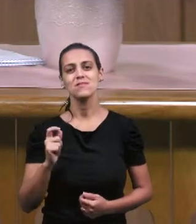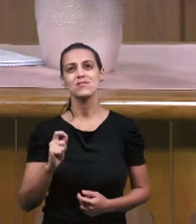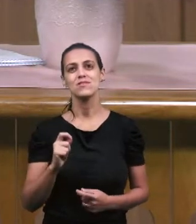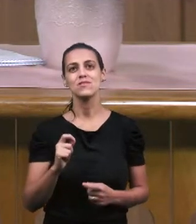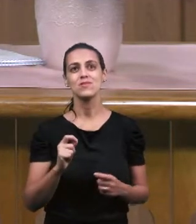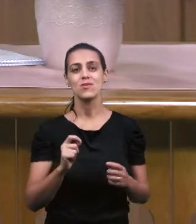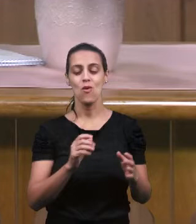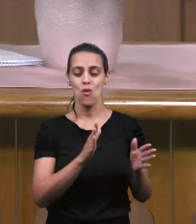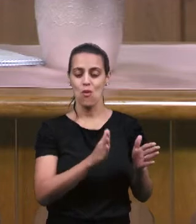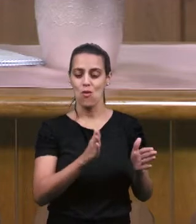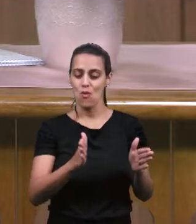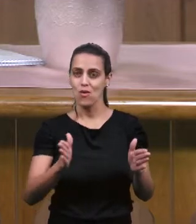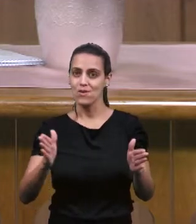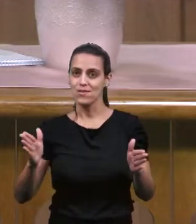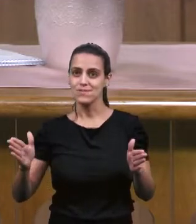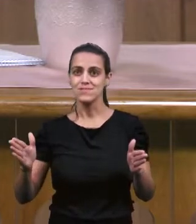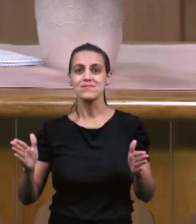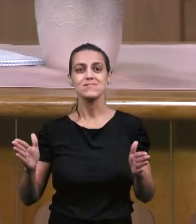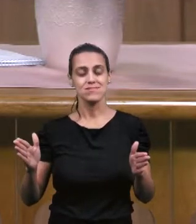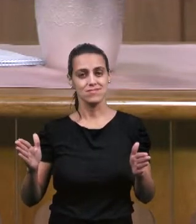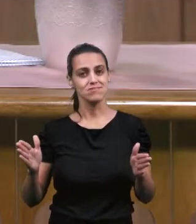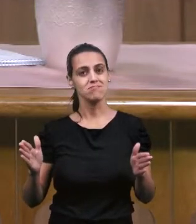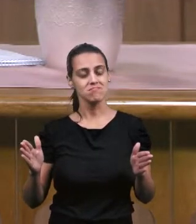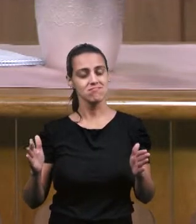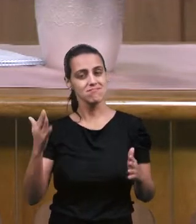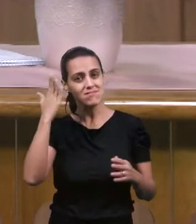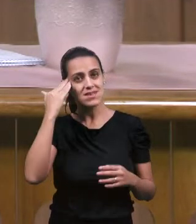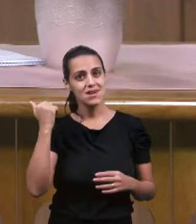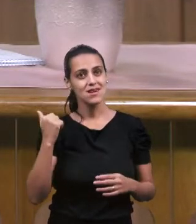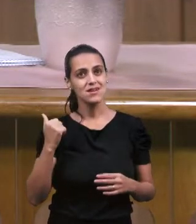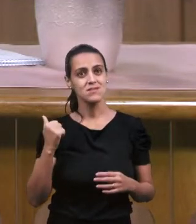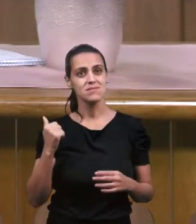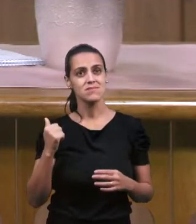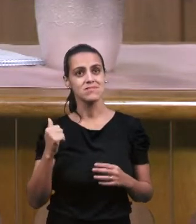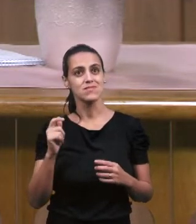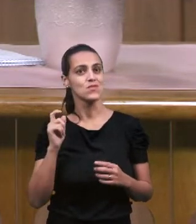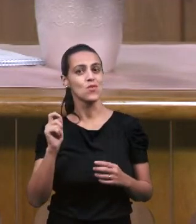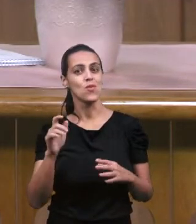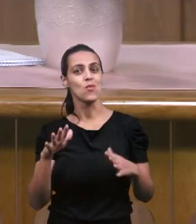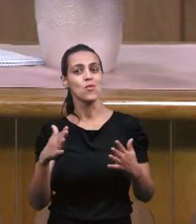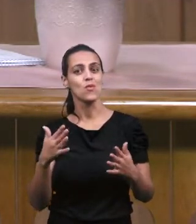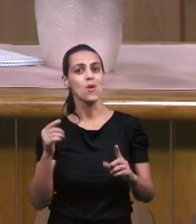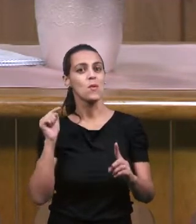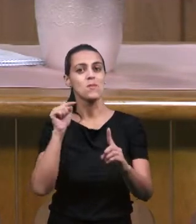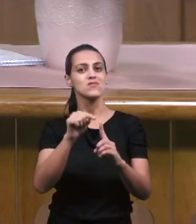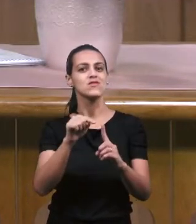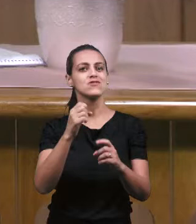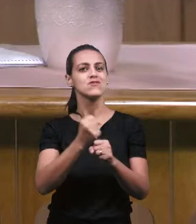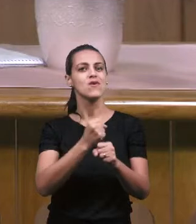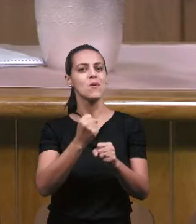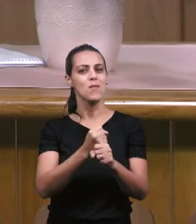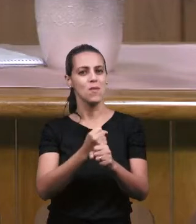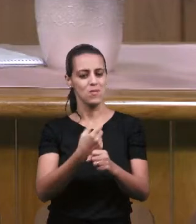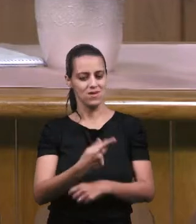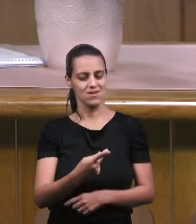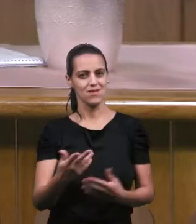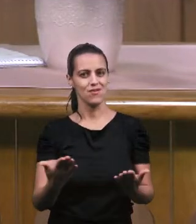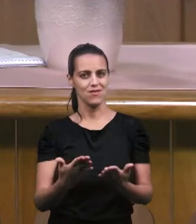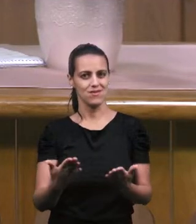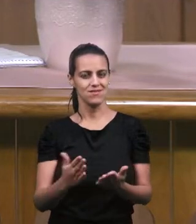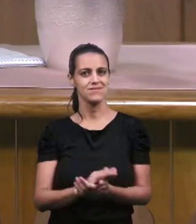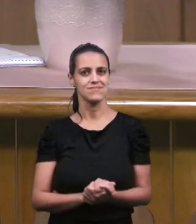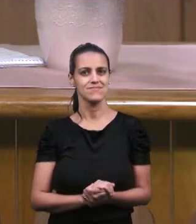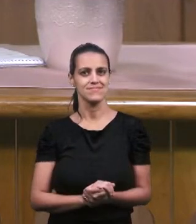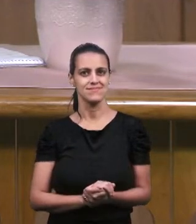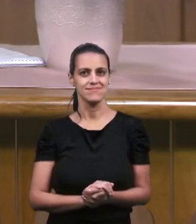savent parfaitement où les choses doivent rester, où nous devons placer les parties, les objectifs